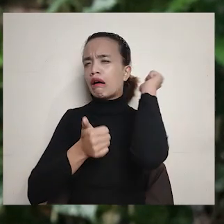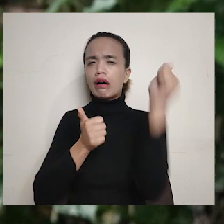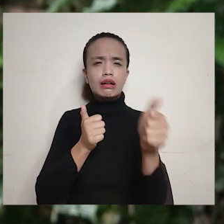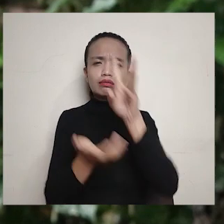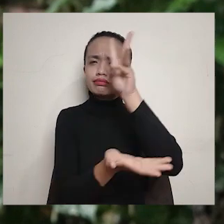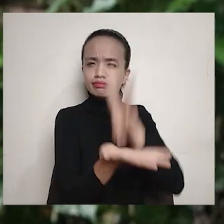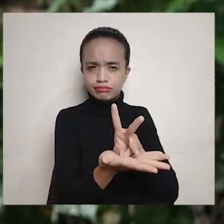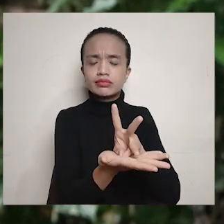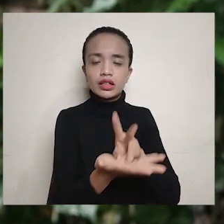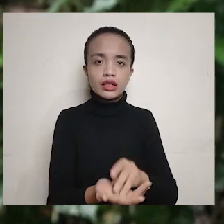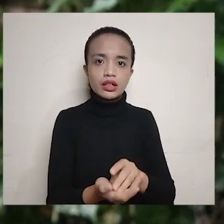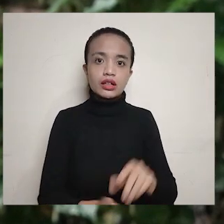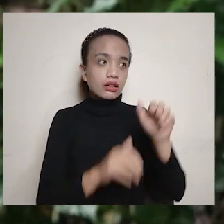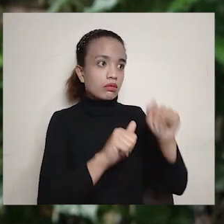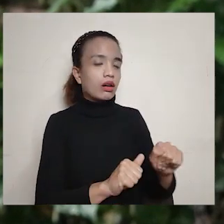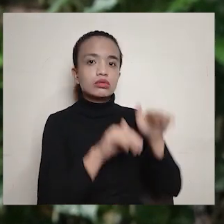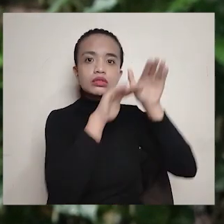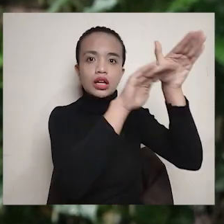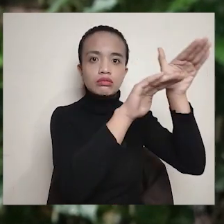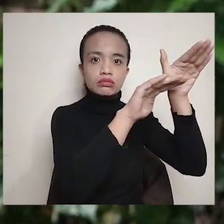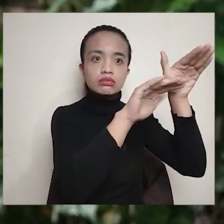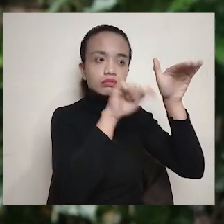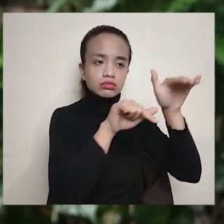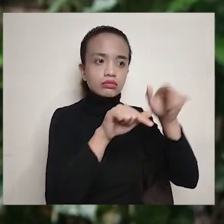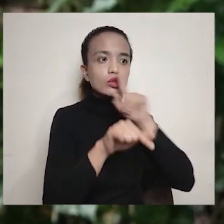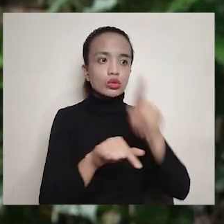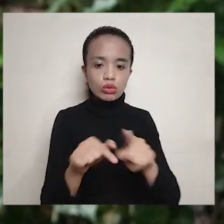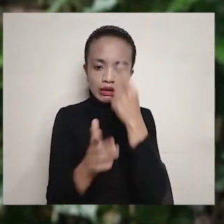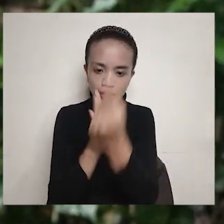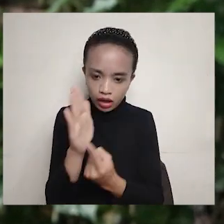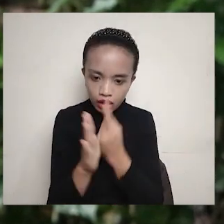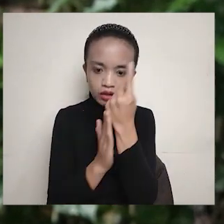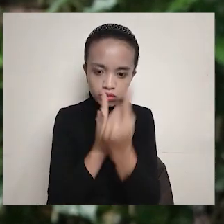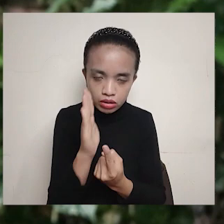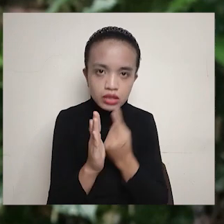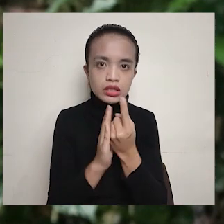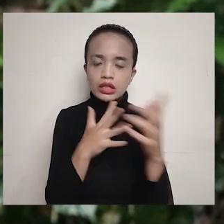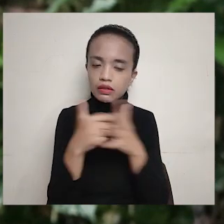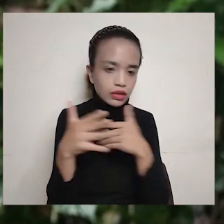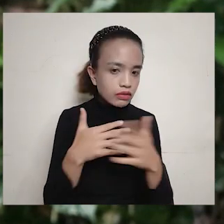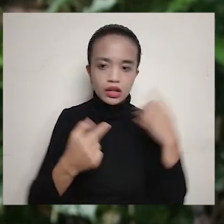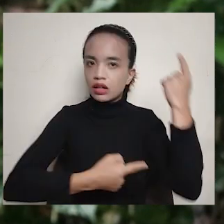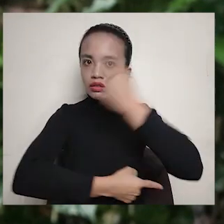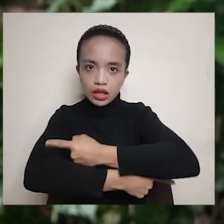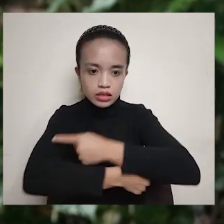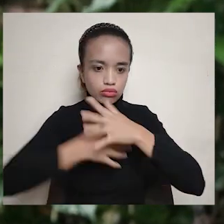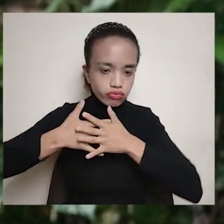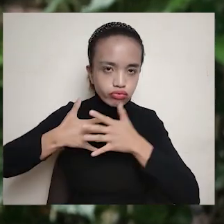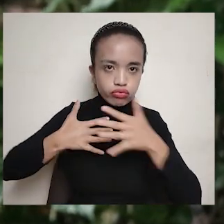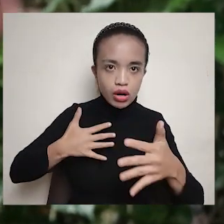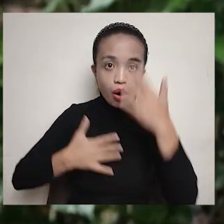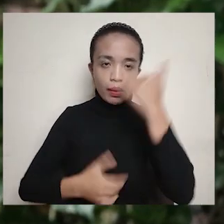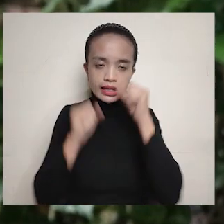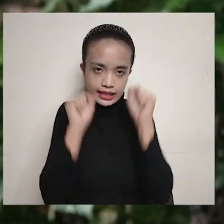no? Bundok yung pinanggalingan nila. So, took them hours, no? Even days, even for others, no?